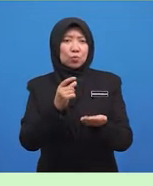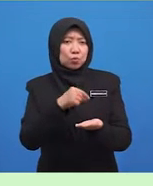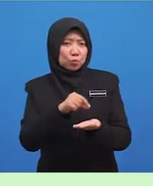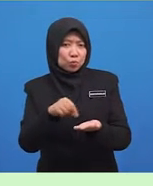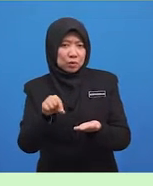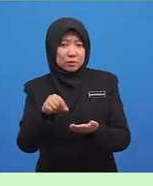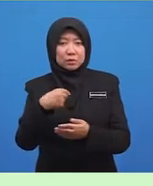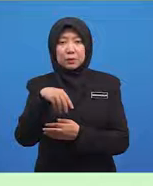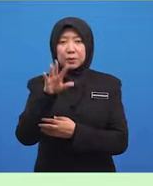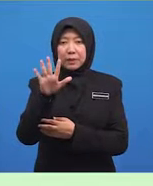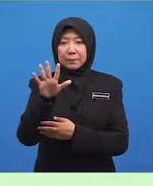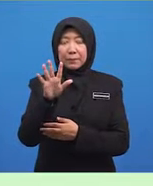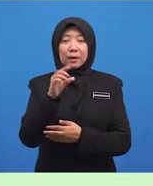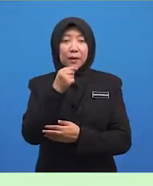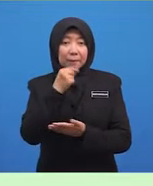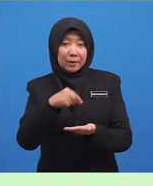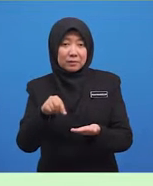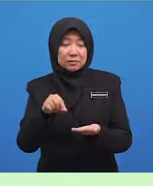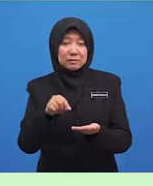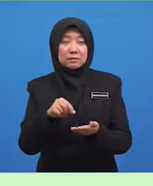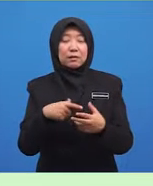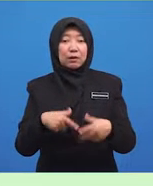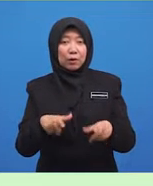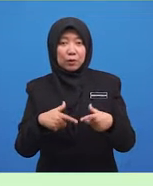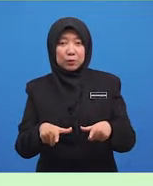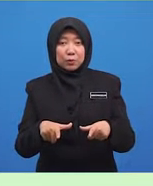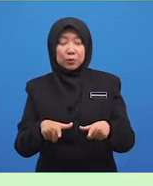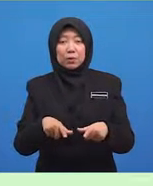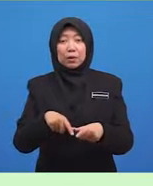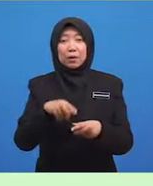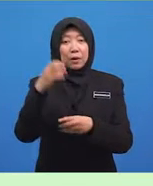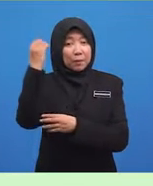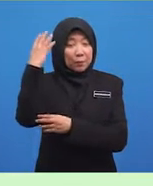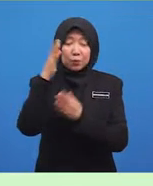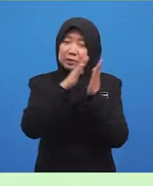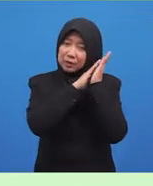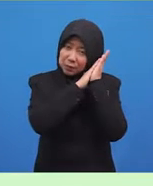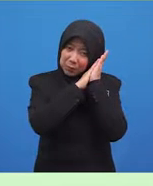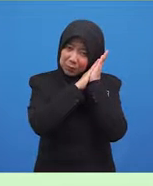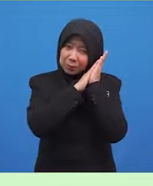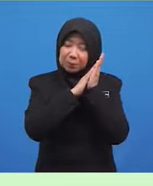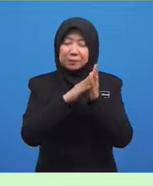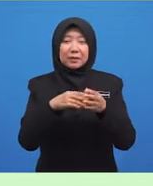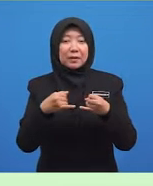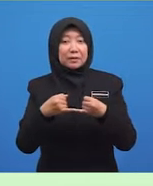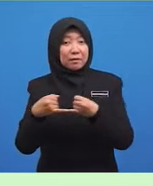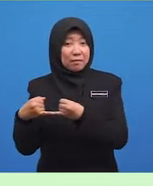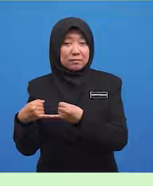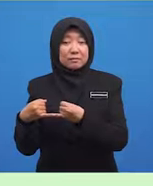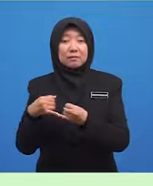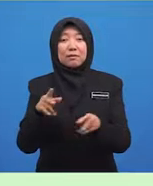tulis. Kelima, pensel kayu. Keenam, lampu tidur. Ketujuh, tali